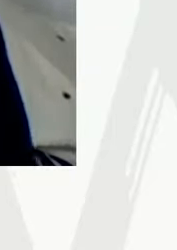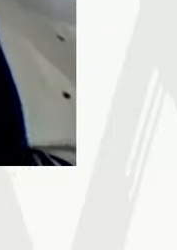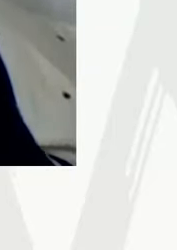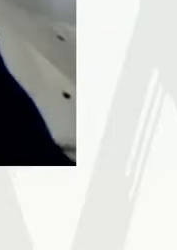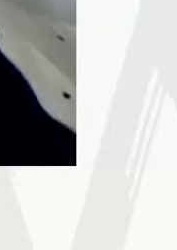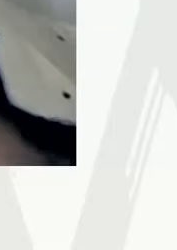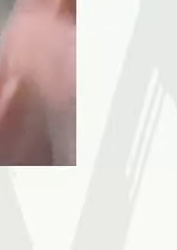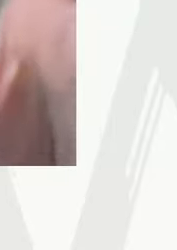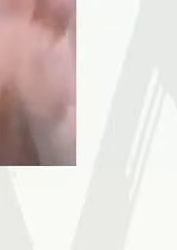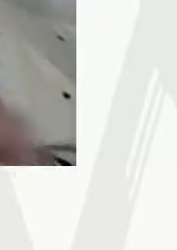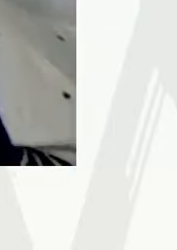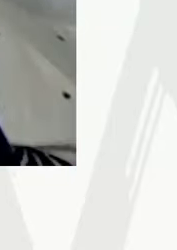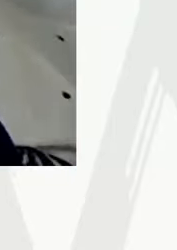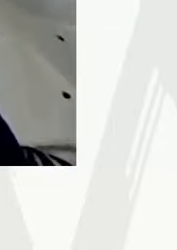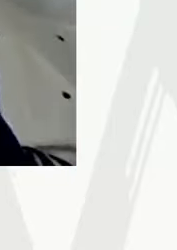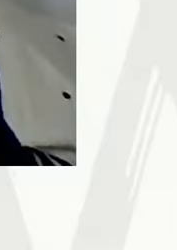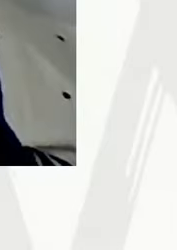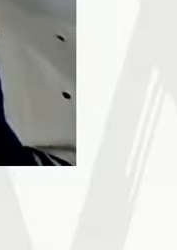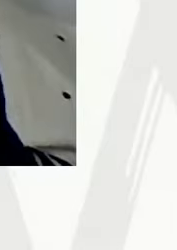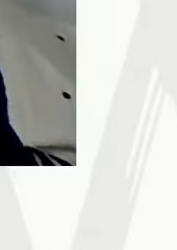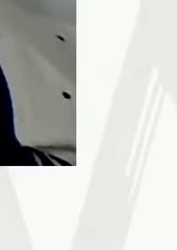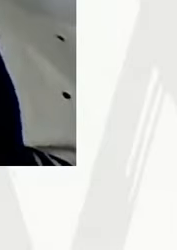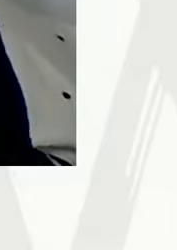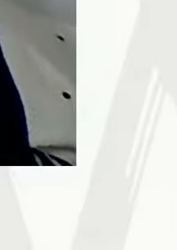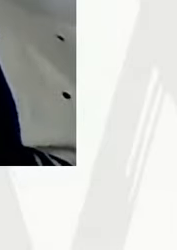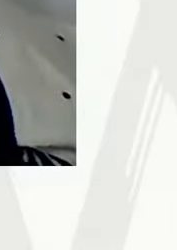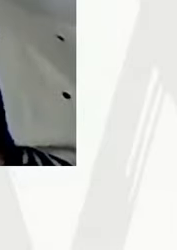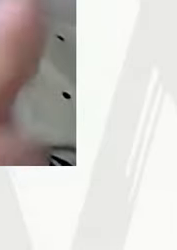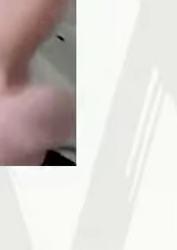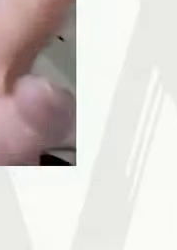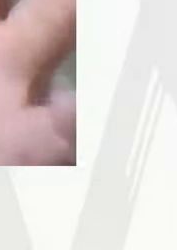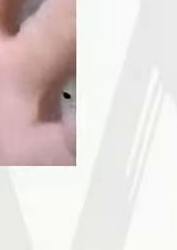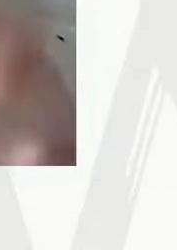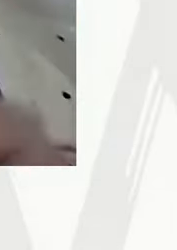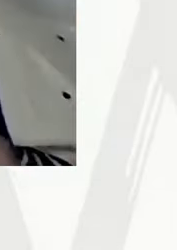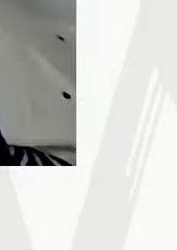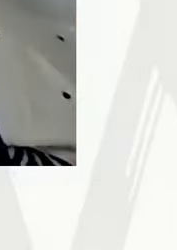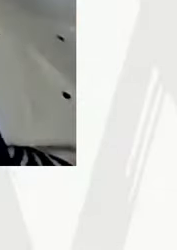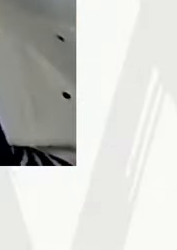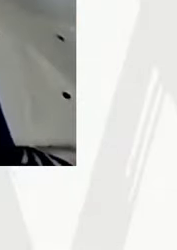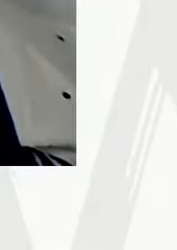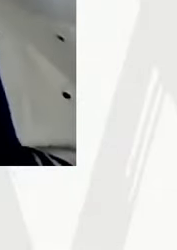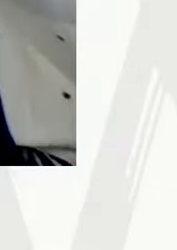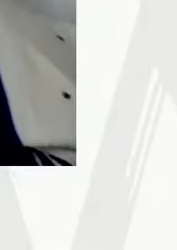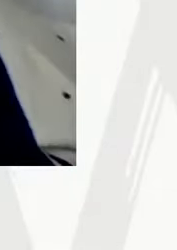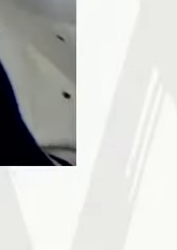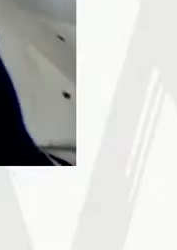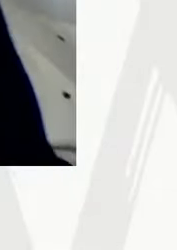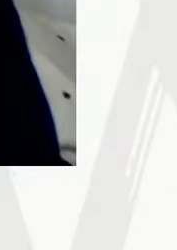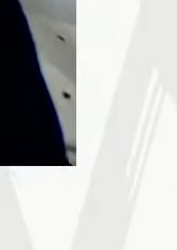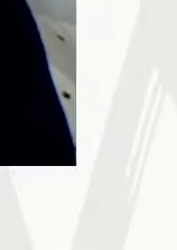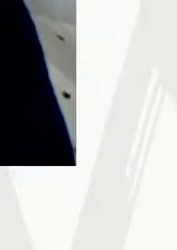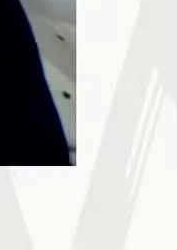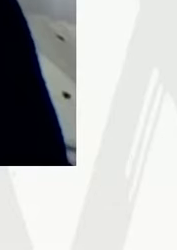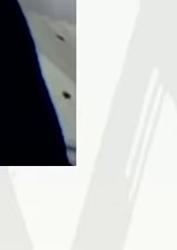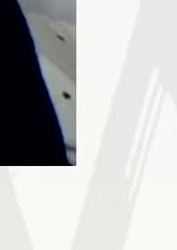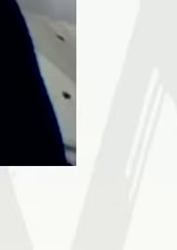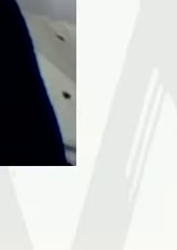plus naturelle et plus humaine. Ce risque est